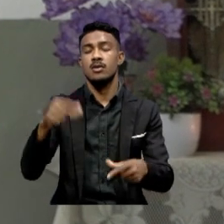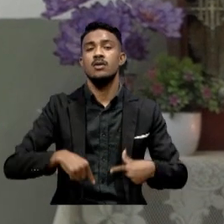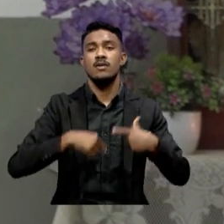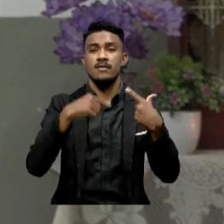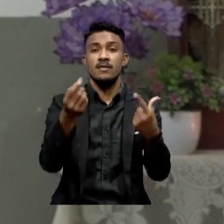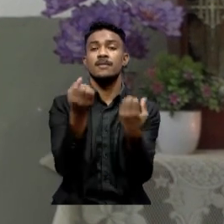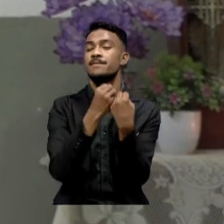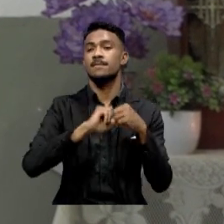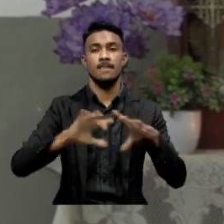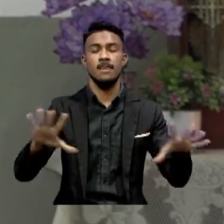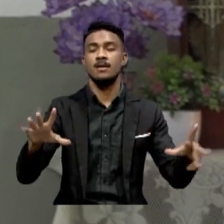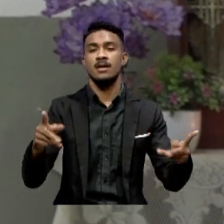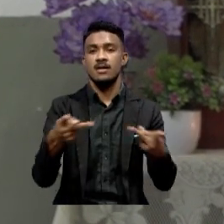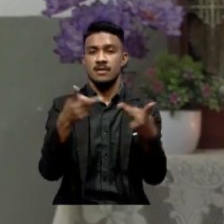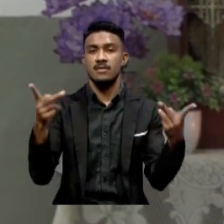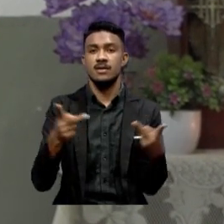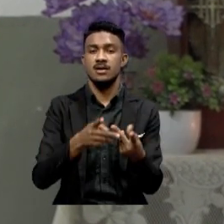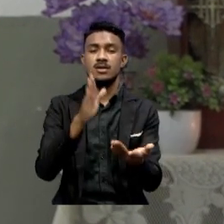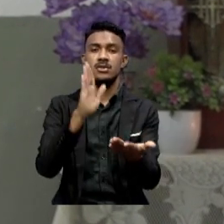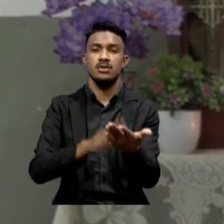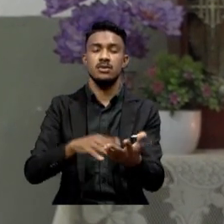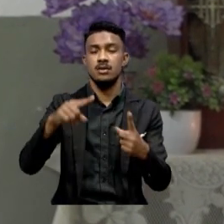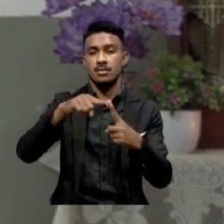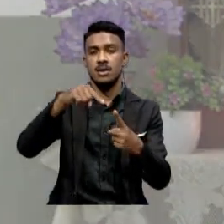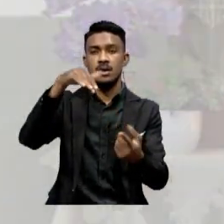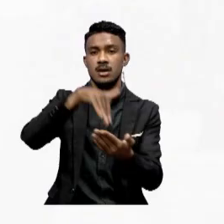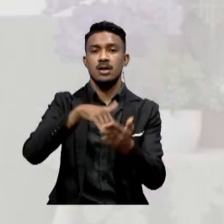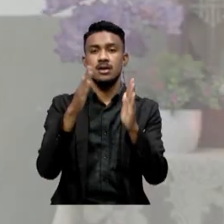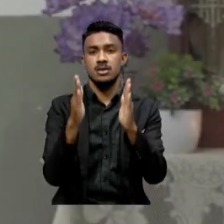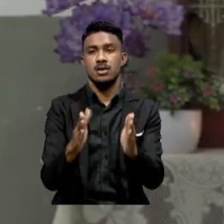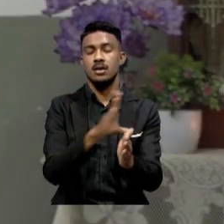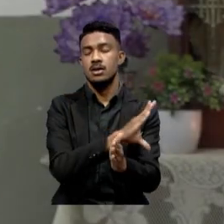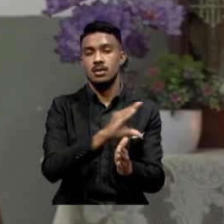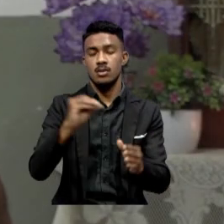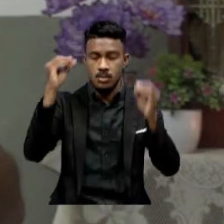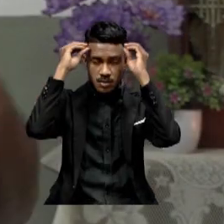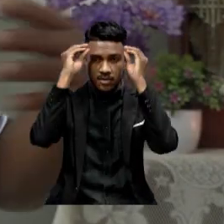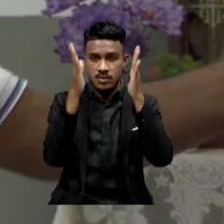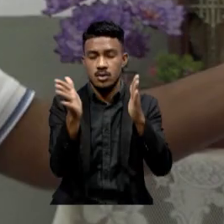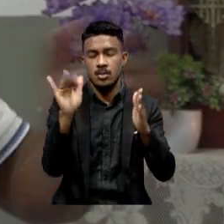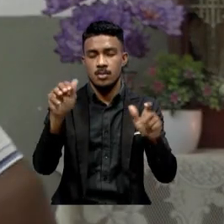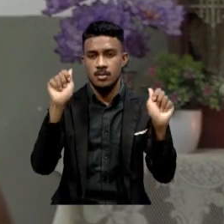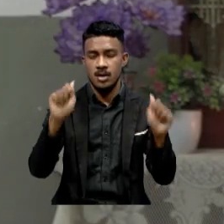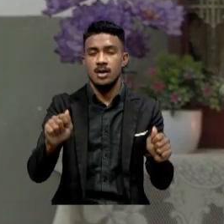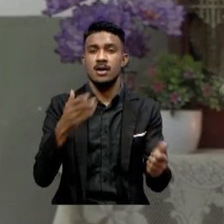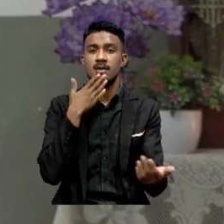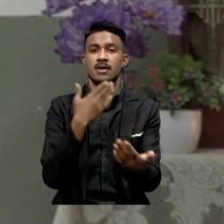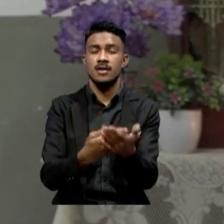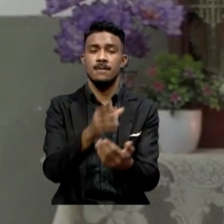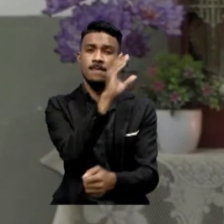ba fatin iskola dene ba estudante na profesor para atu bele la dia oras ema segurança atu taka